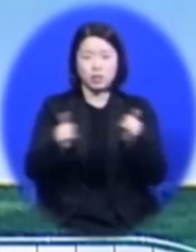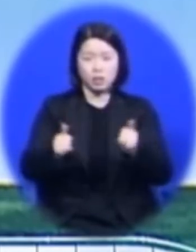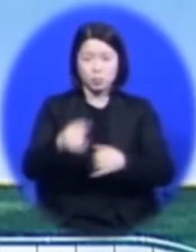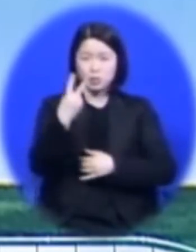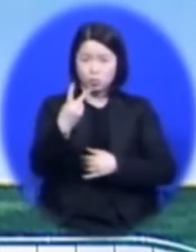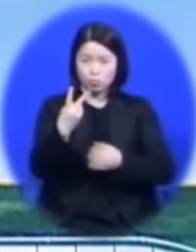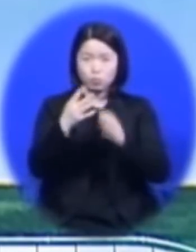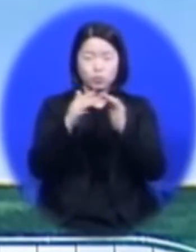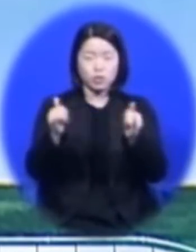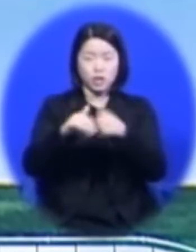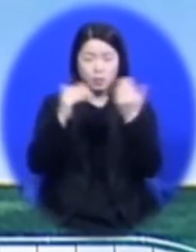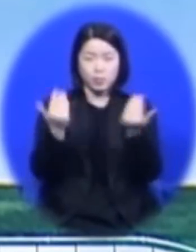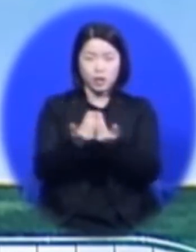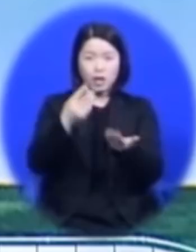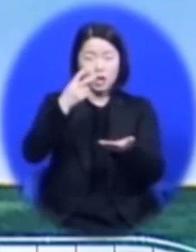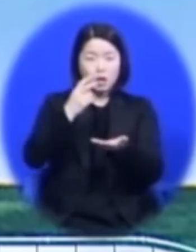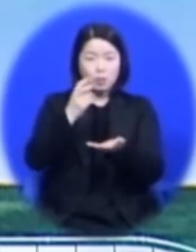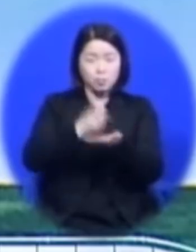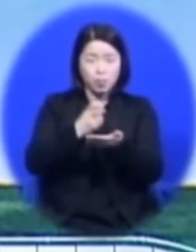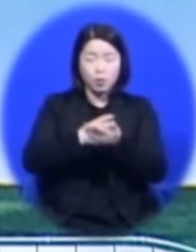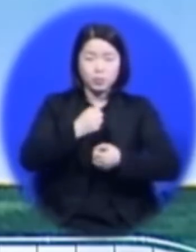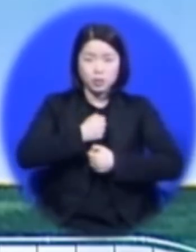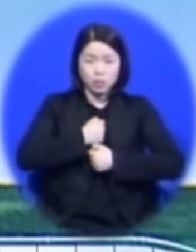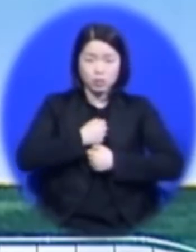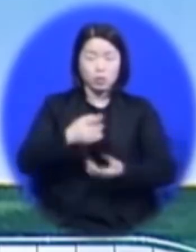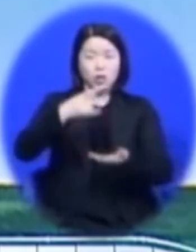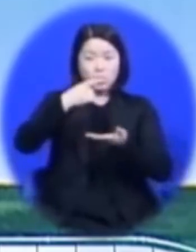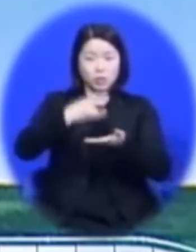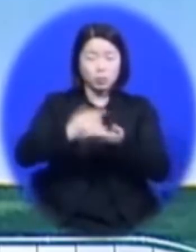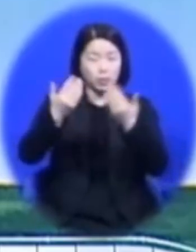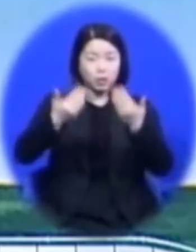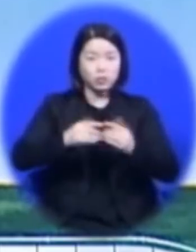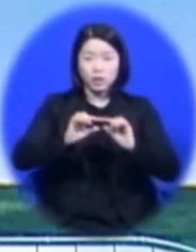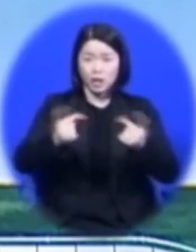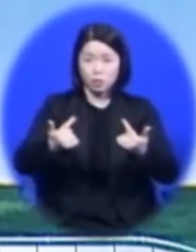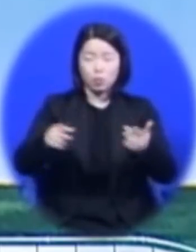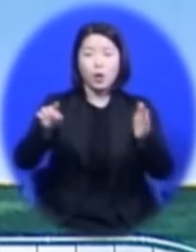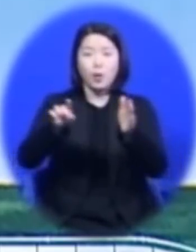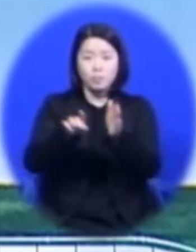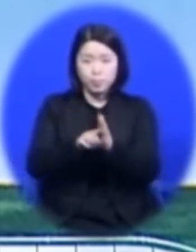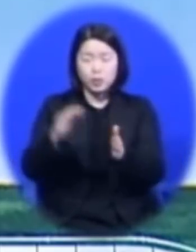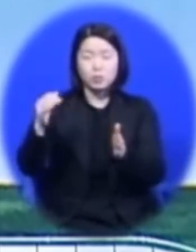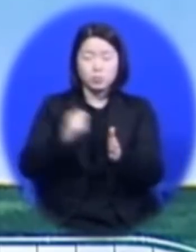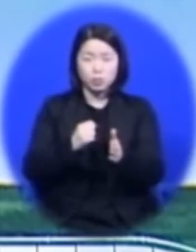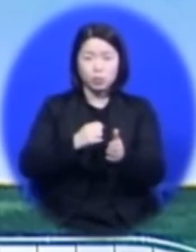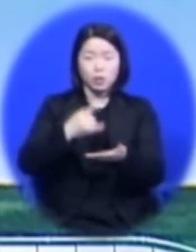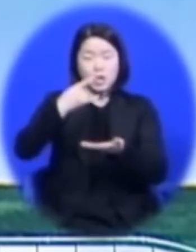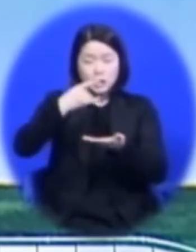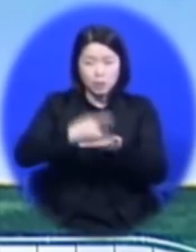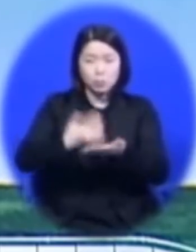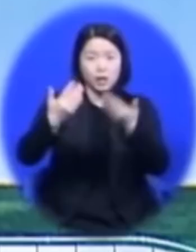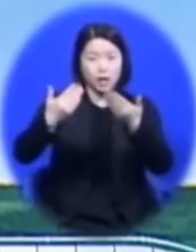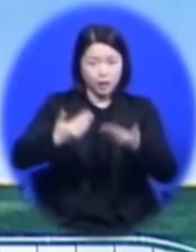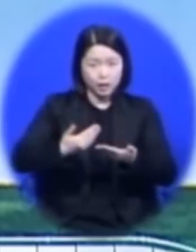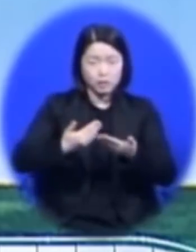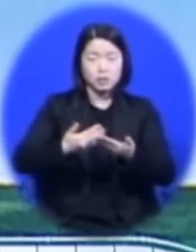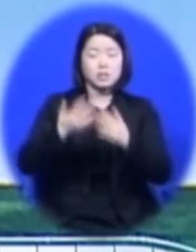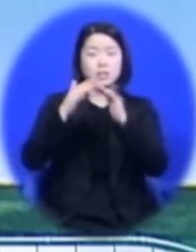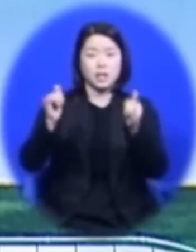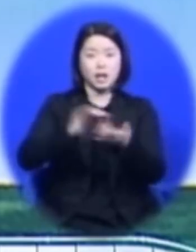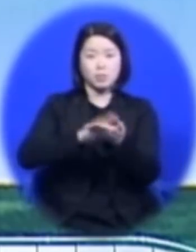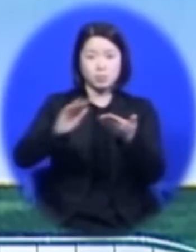율법을 지켜서 의롭다함을 어떤 사람이 아니고 믿음으로 의롭다함을 얻은 사람입니다